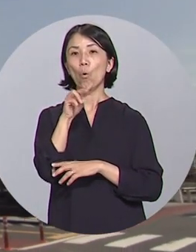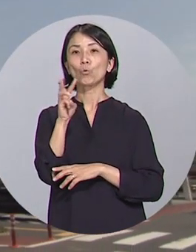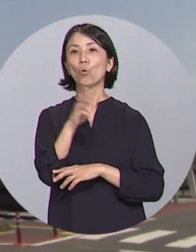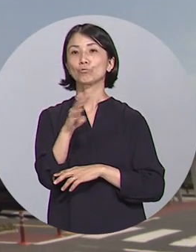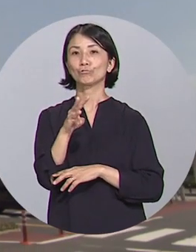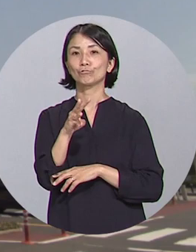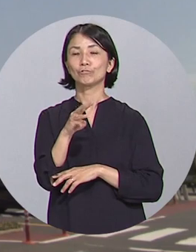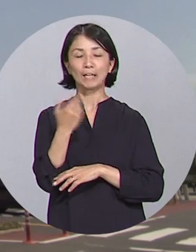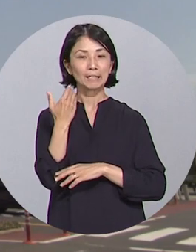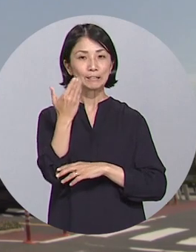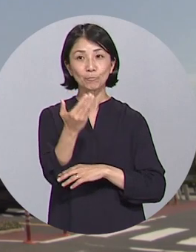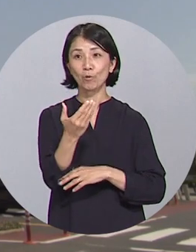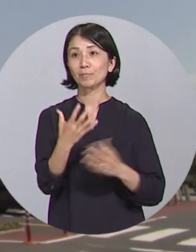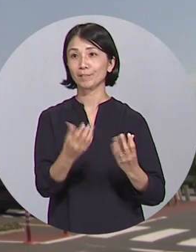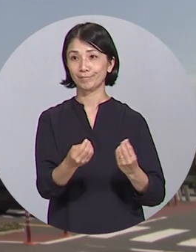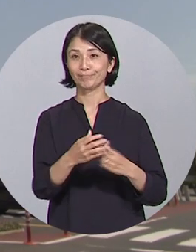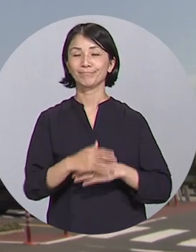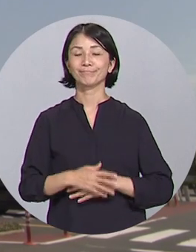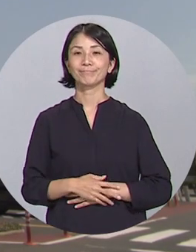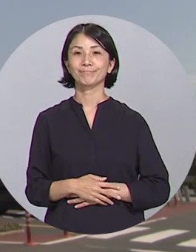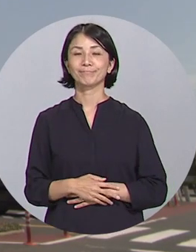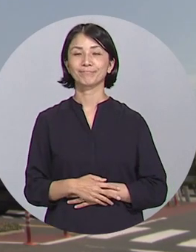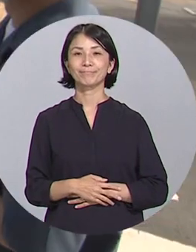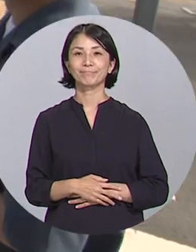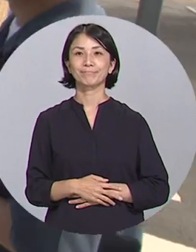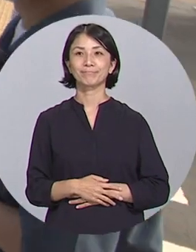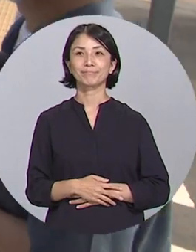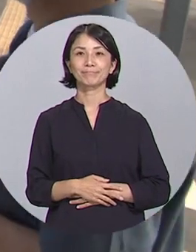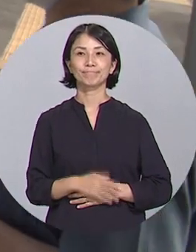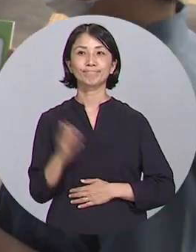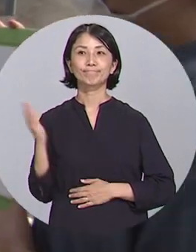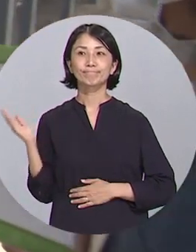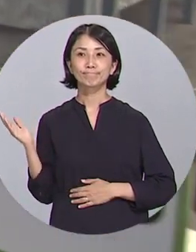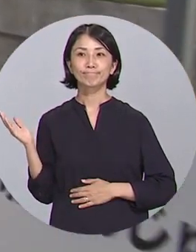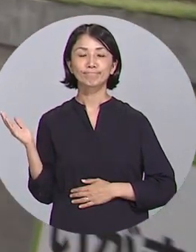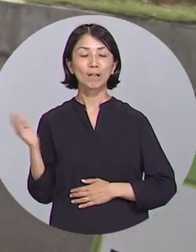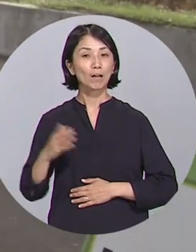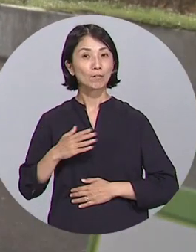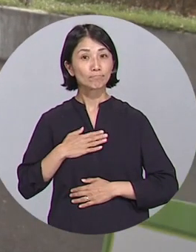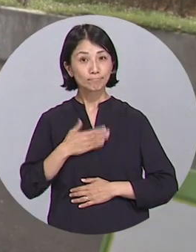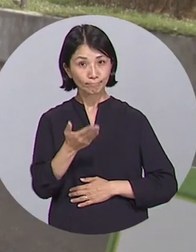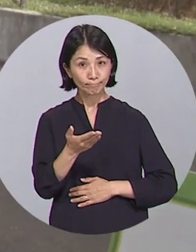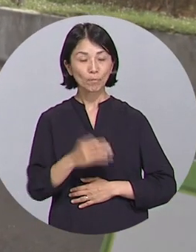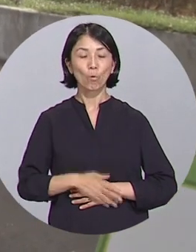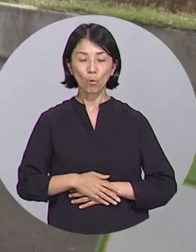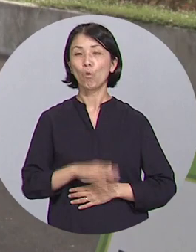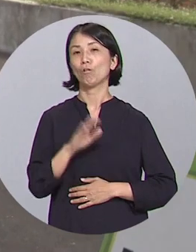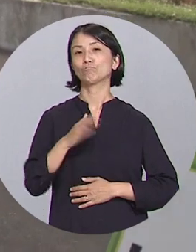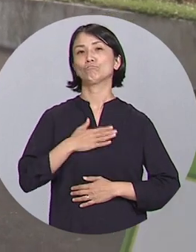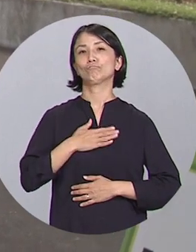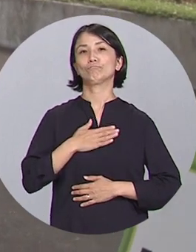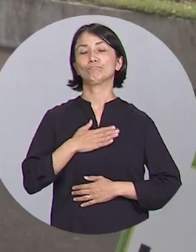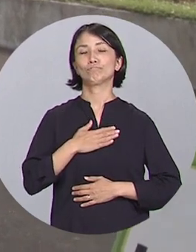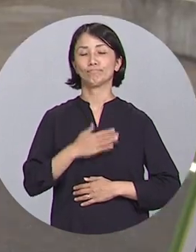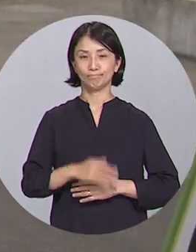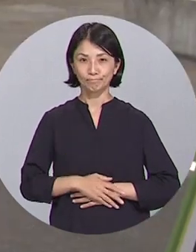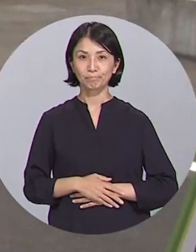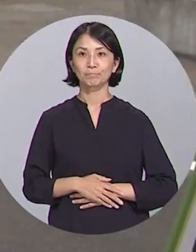同じ質問をしてみました。 伊賀まんじゅうって聞いたことありますか？ ありますよ。 ありますか？